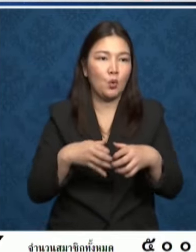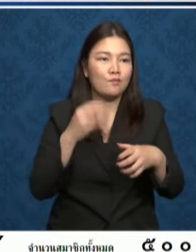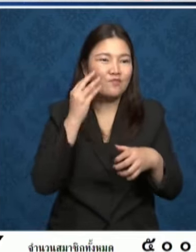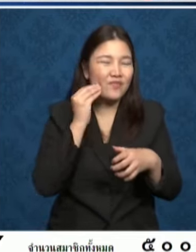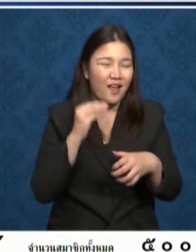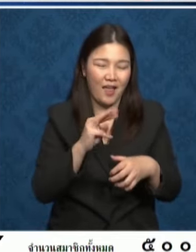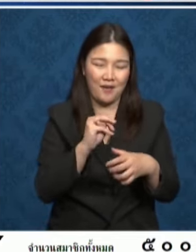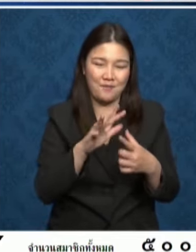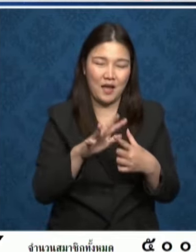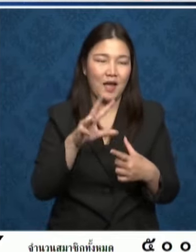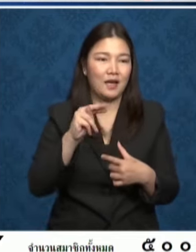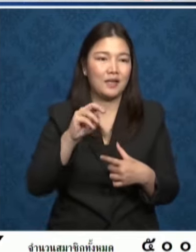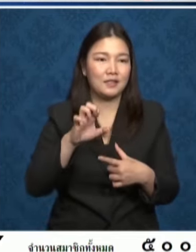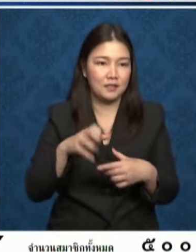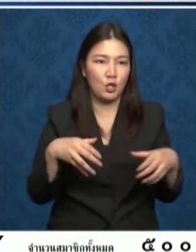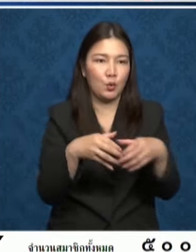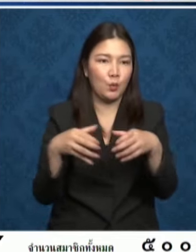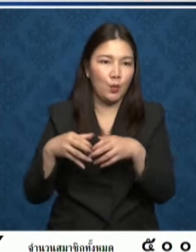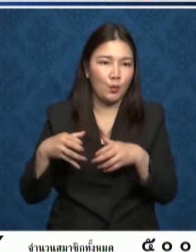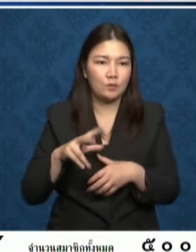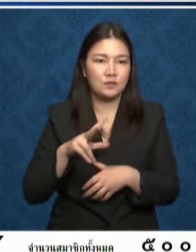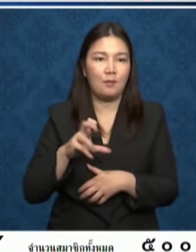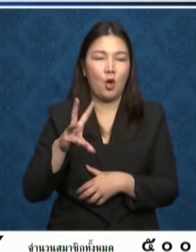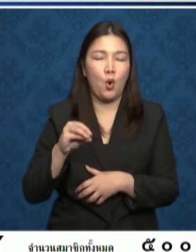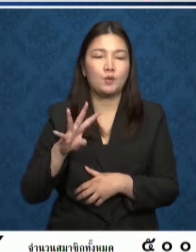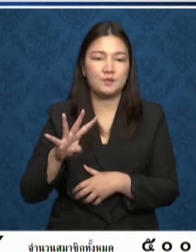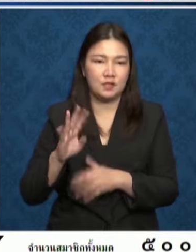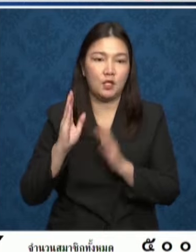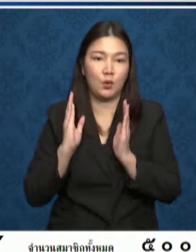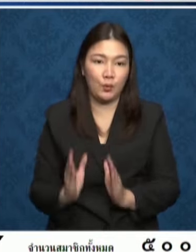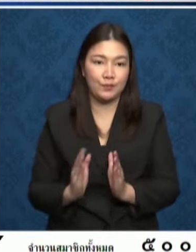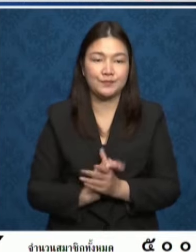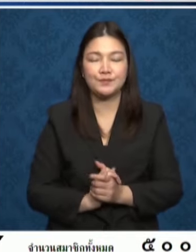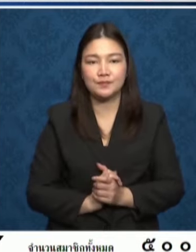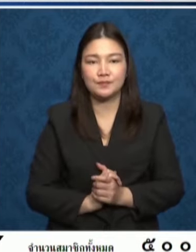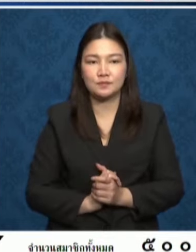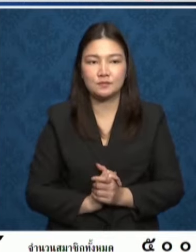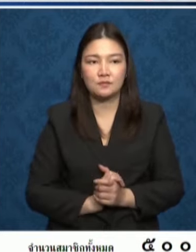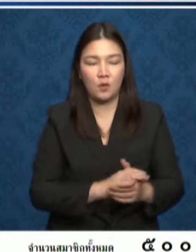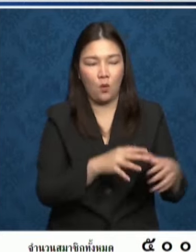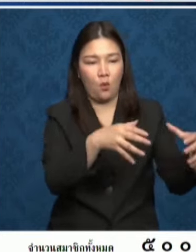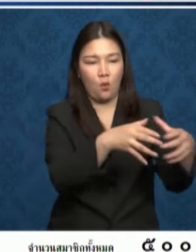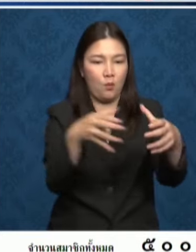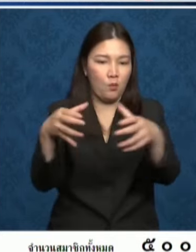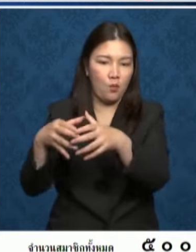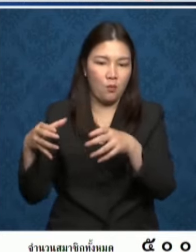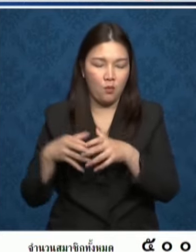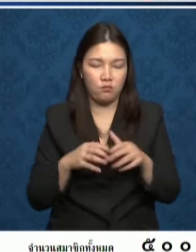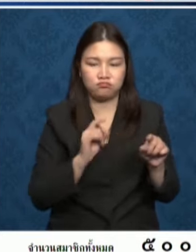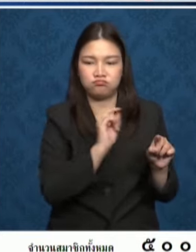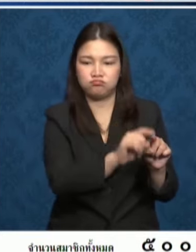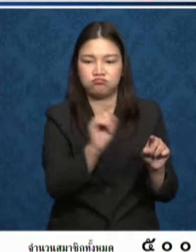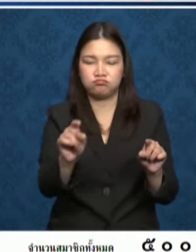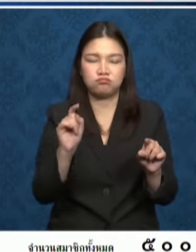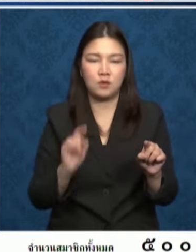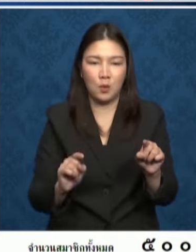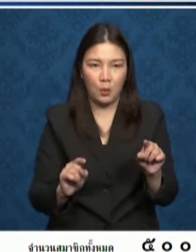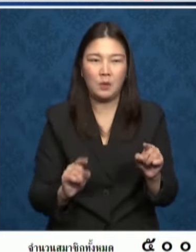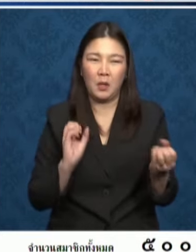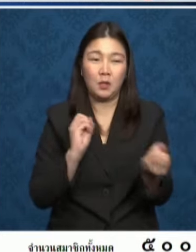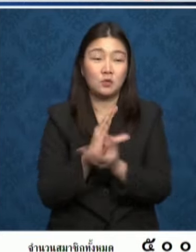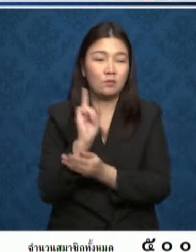300กว่าคนอันนี้คือกลุ่มชาติพันธุ์ที่เ่อได้รับผลกระทบจากกฎหมายและนโยบายของ